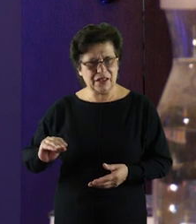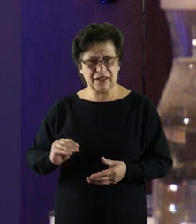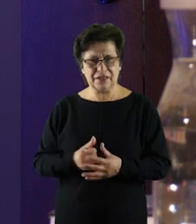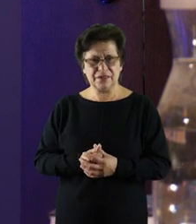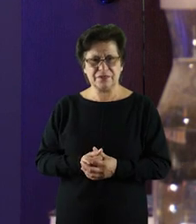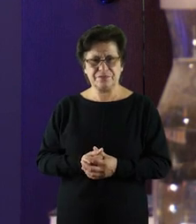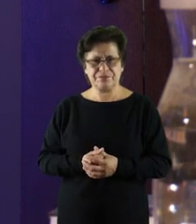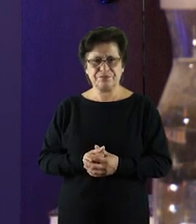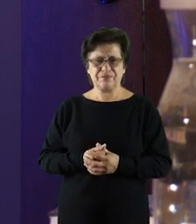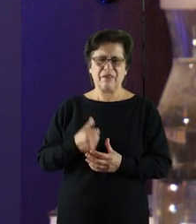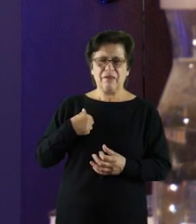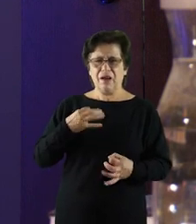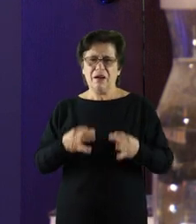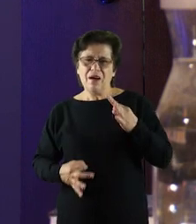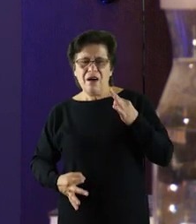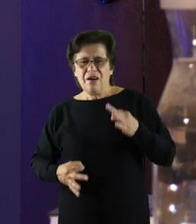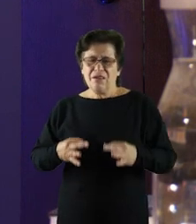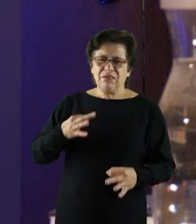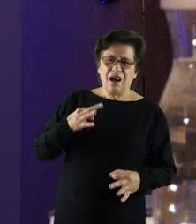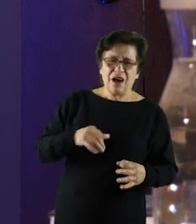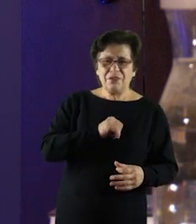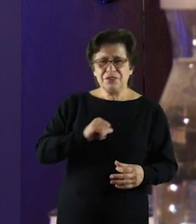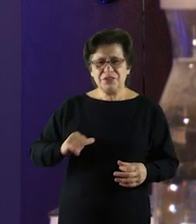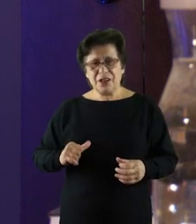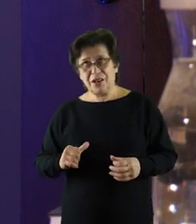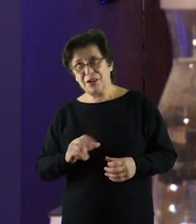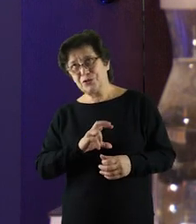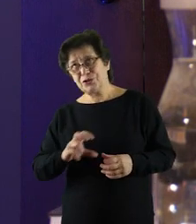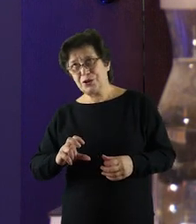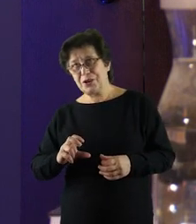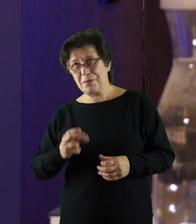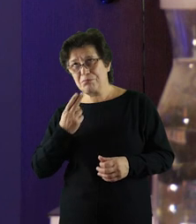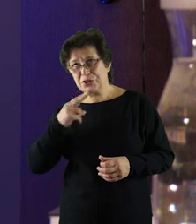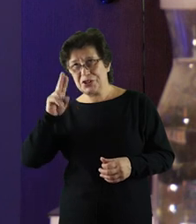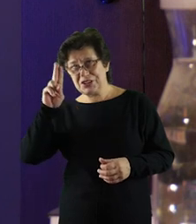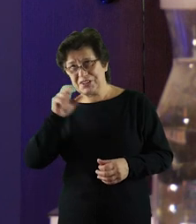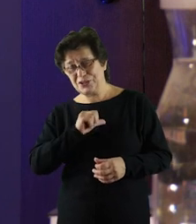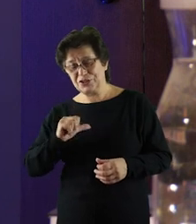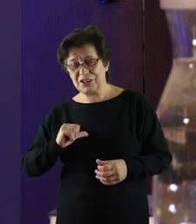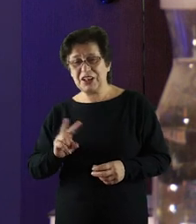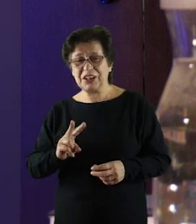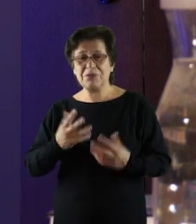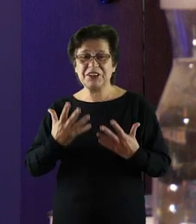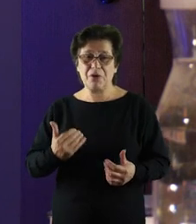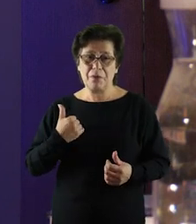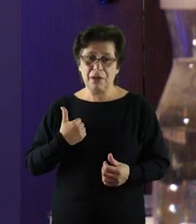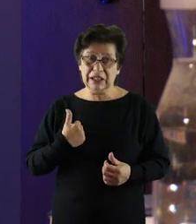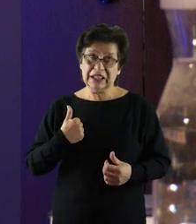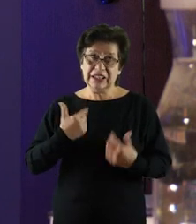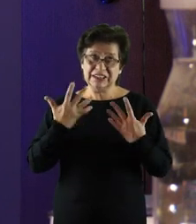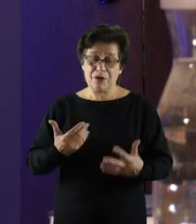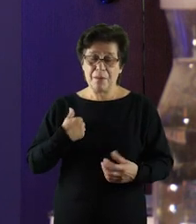teraz waham się, czy się przyznać, kim chciałam być, ale liczę na wasze zrozumienie. Chciałam być